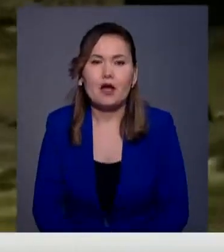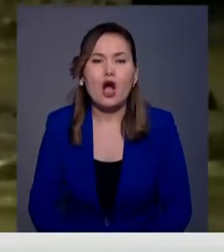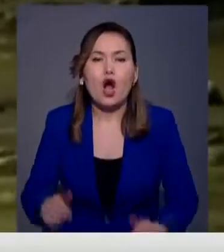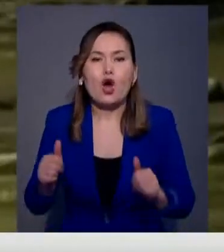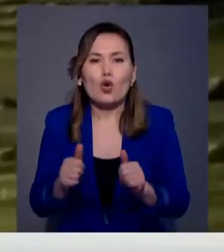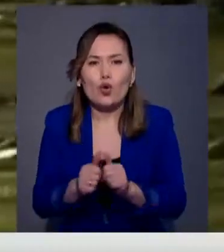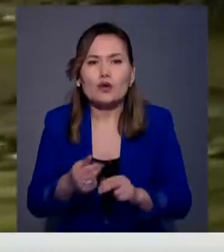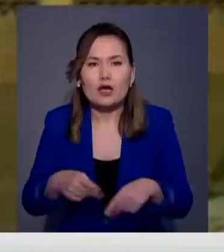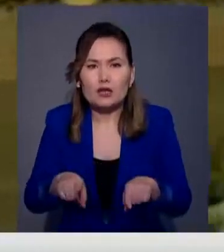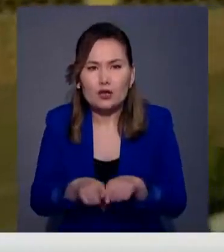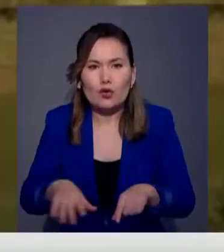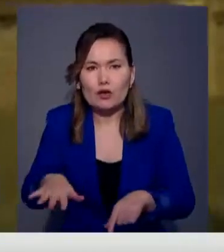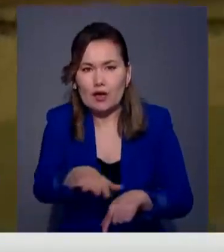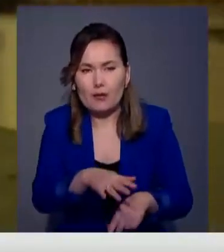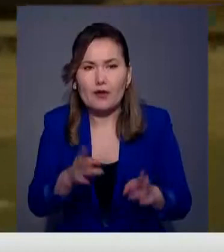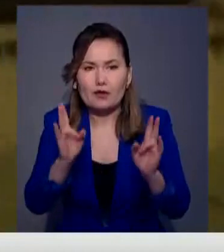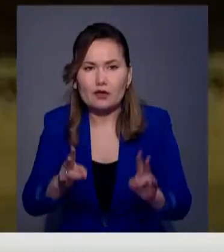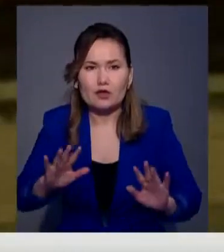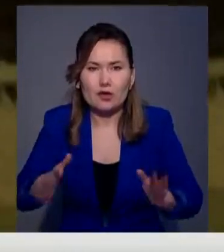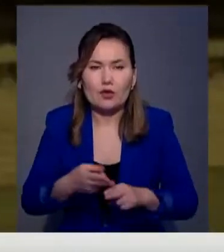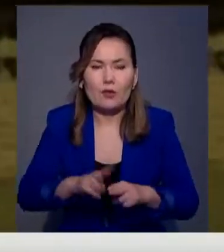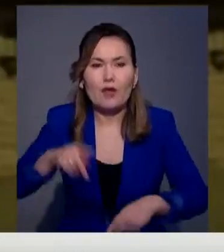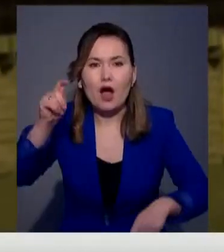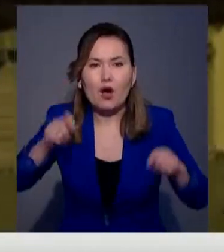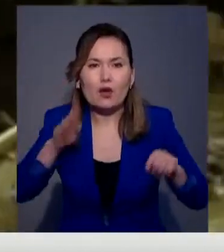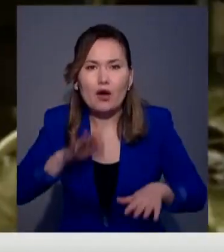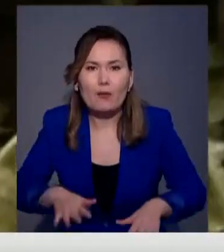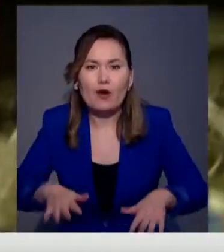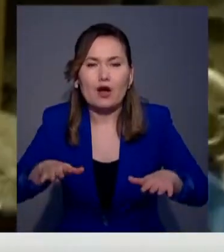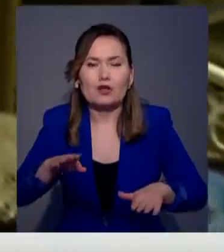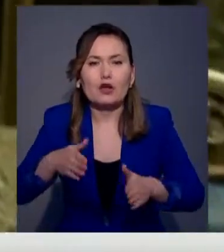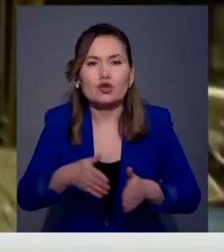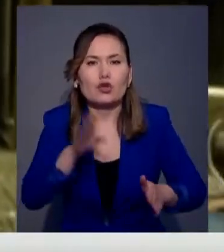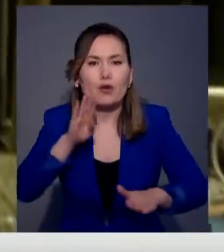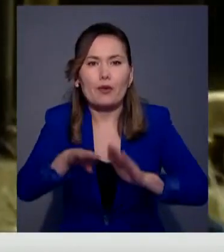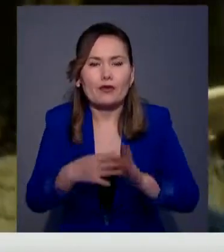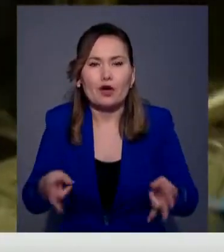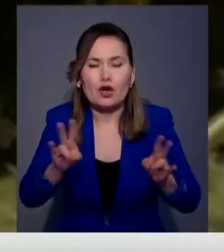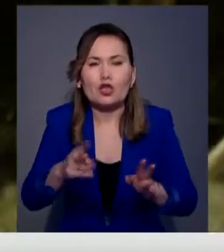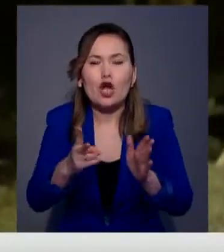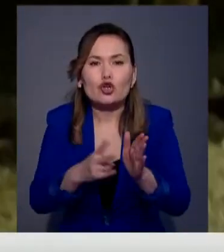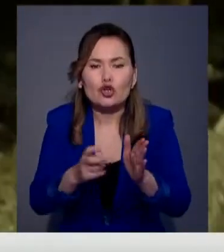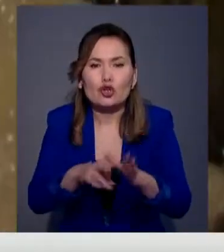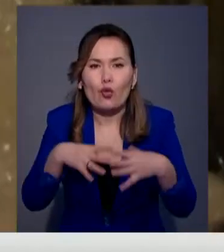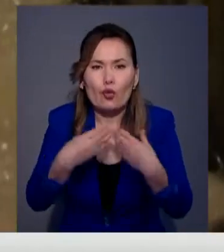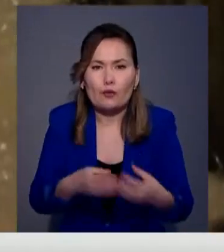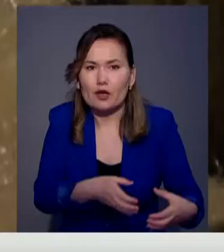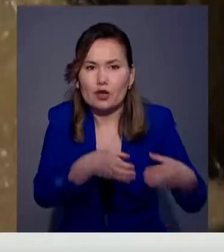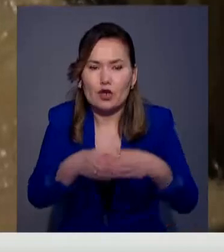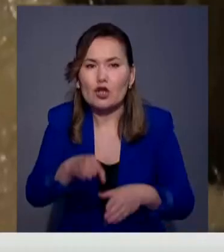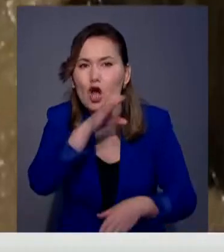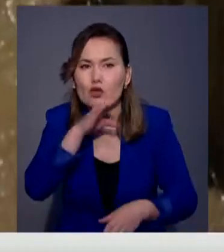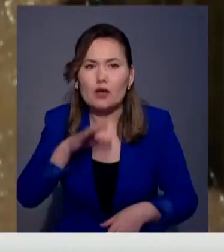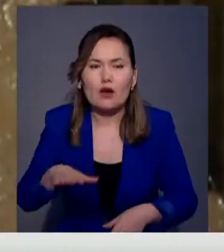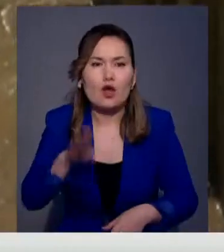Көрші Боливияда да ұқсас жағдай. Мұнда нөсер кесірінен жолдарды су басып, 700-ге жуық отбасы оқшауланып қалған. Елдің